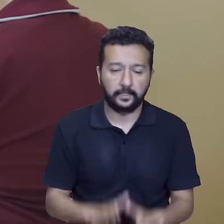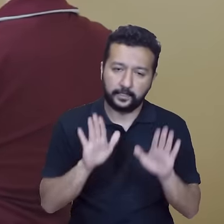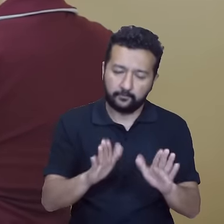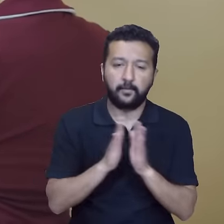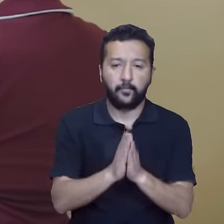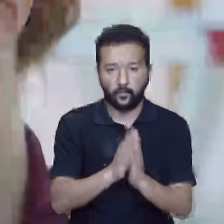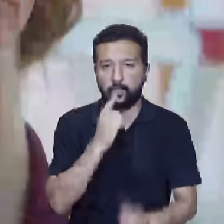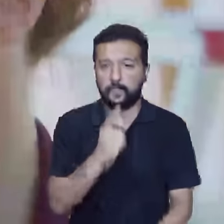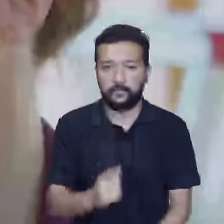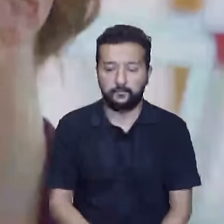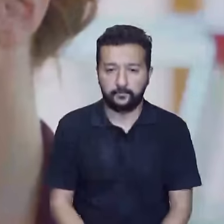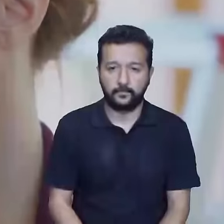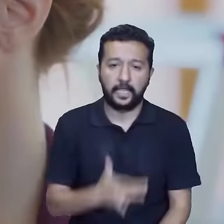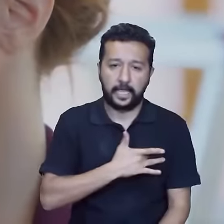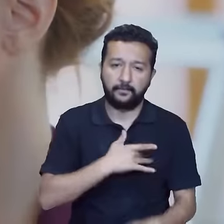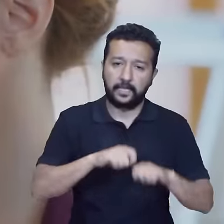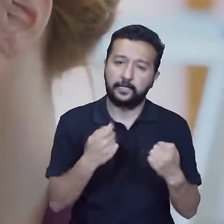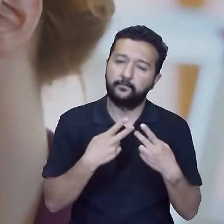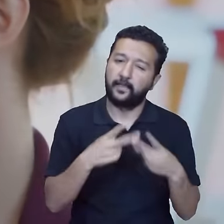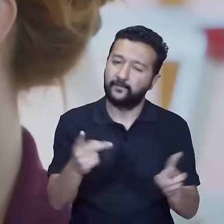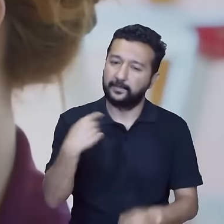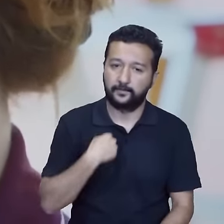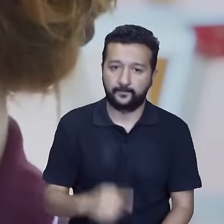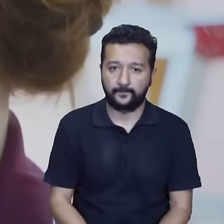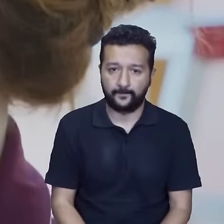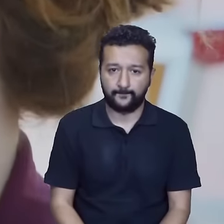Tamam, özür dilerim. Kalbini kırdım, affet.